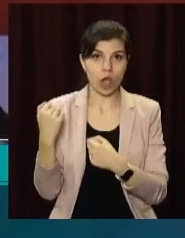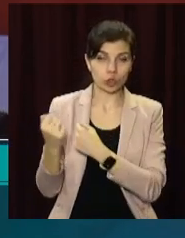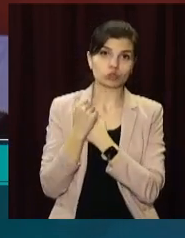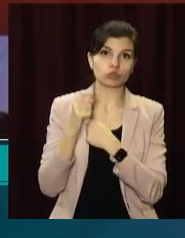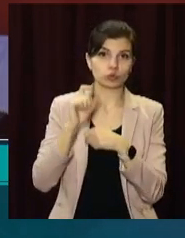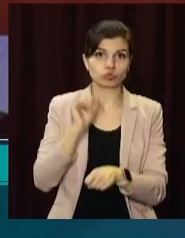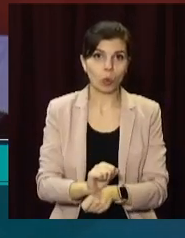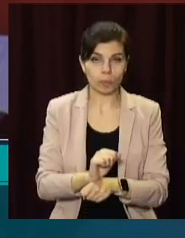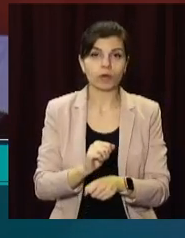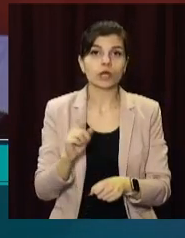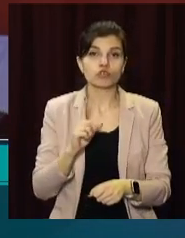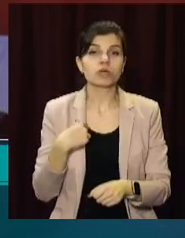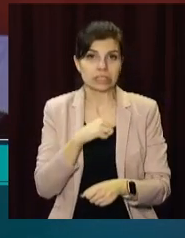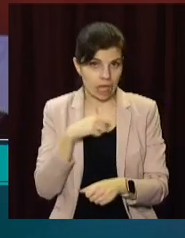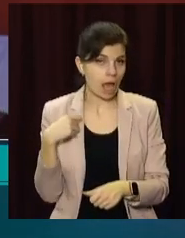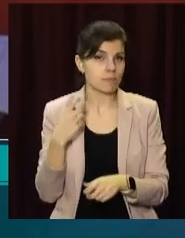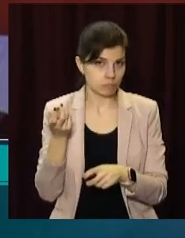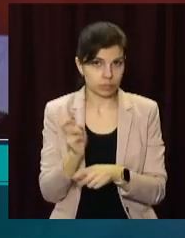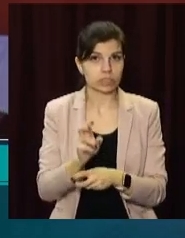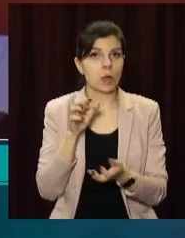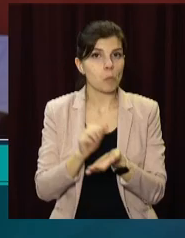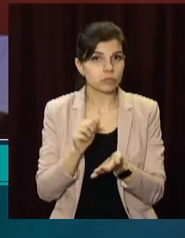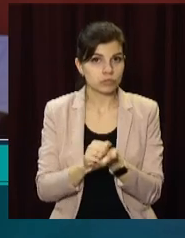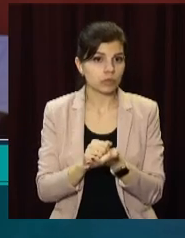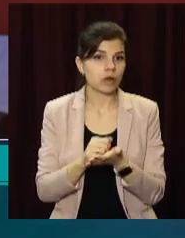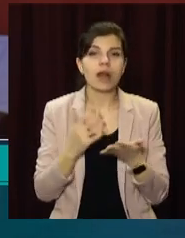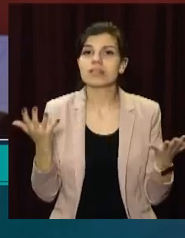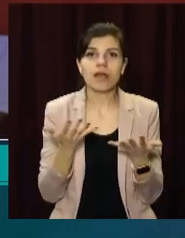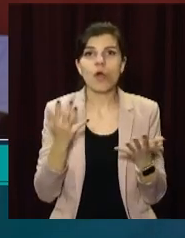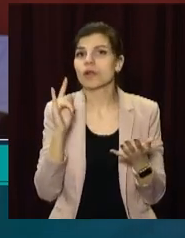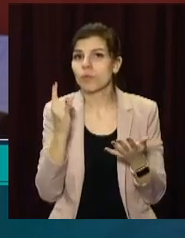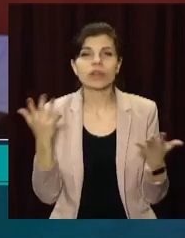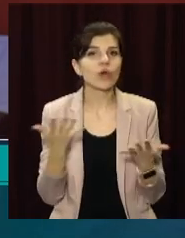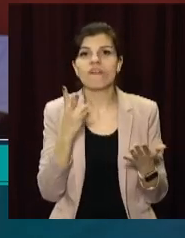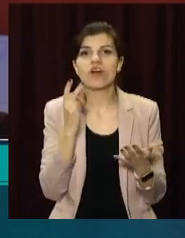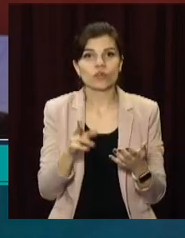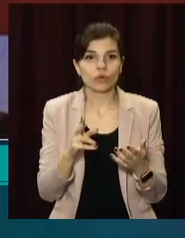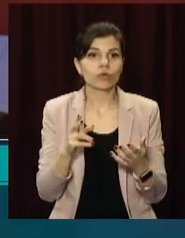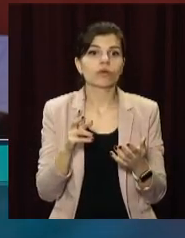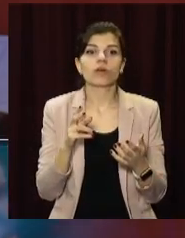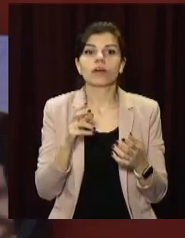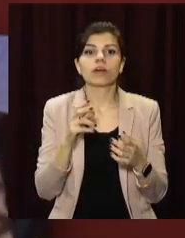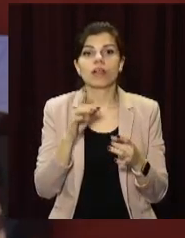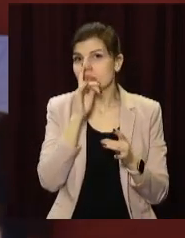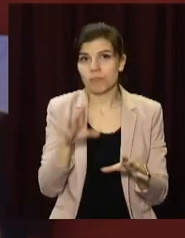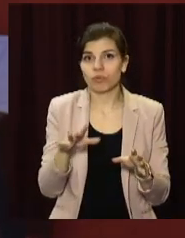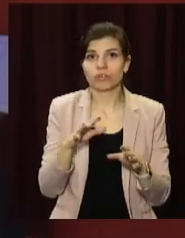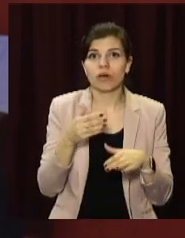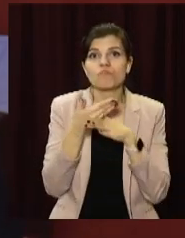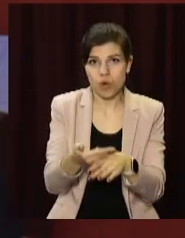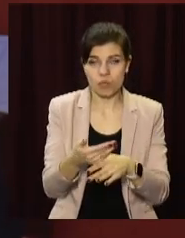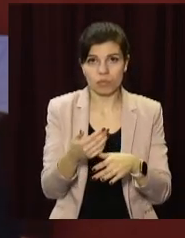прийти самому позаніматися і... Никакой ребенок, никакой внук с тобой сидеть не будет